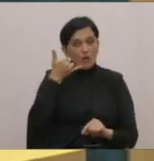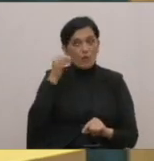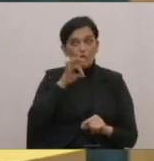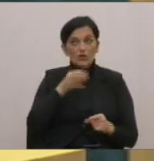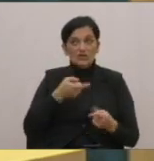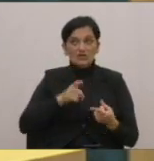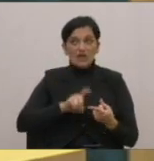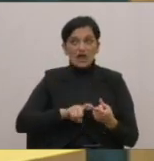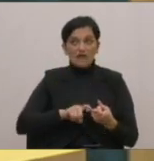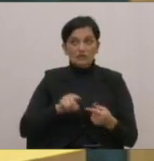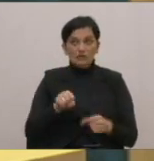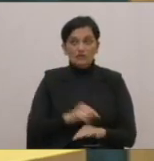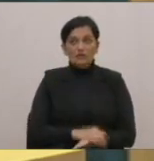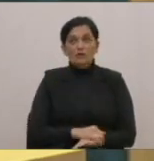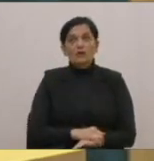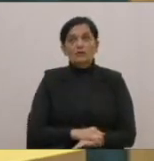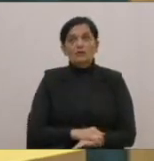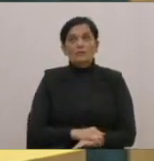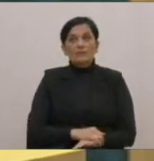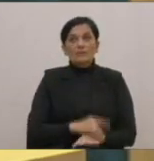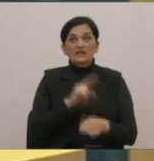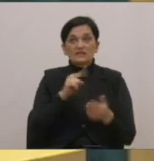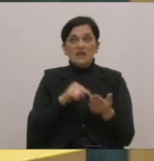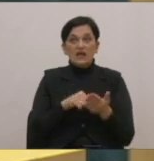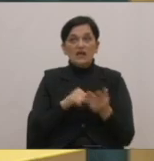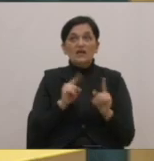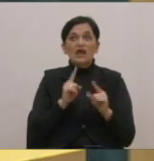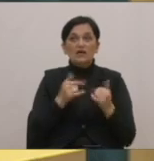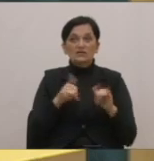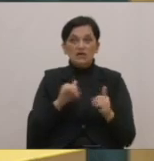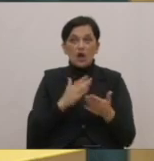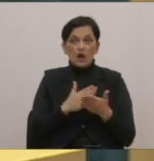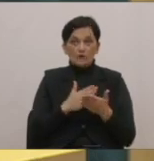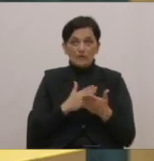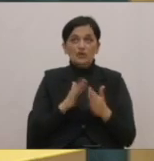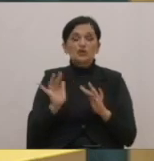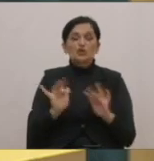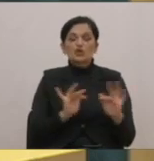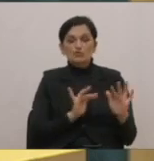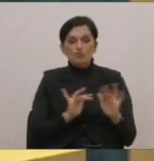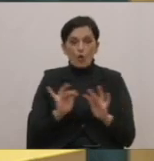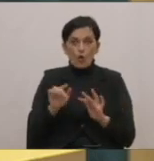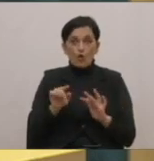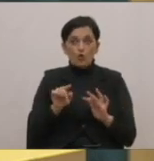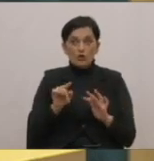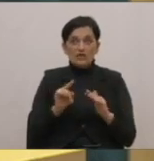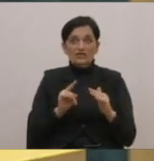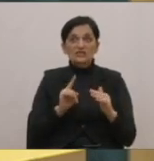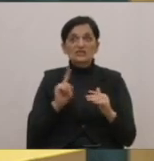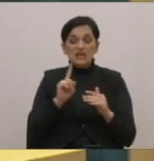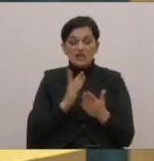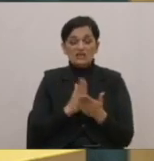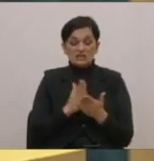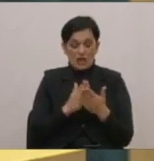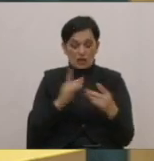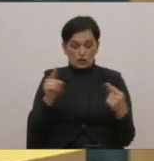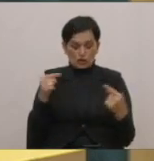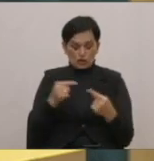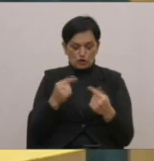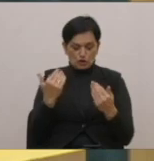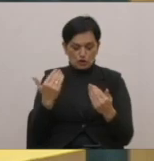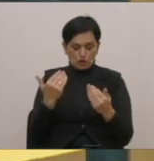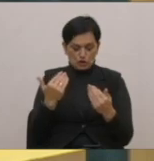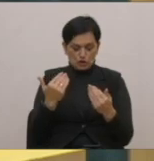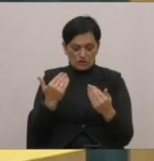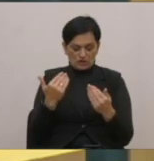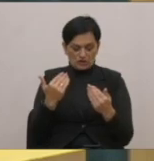ეს ასე ვთქვათ, საკითხი, რასაკვირველია ამ შემთხვევაში იმოქმედებს ის ლიმიტები, რაც არის შესაბამისი ტიპის